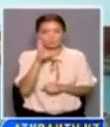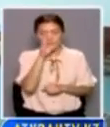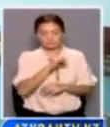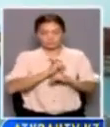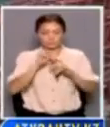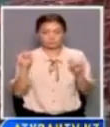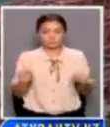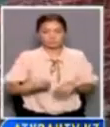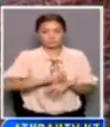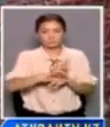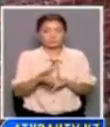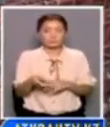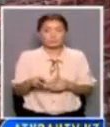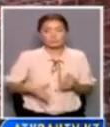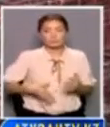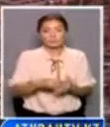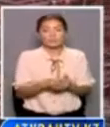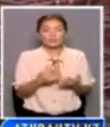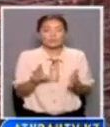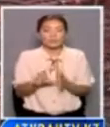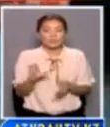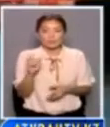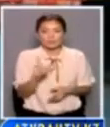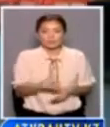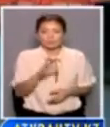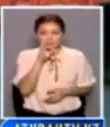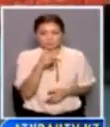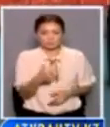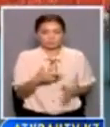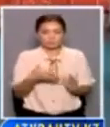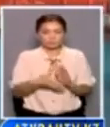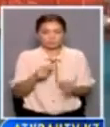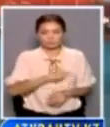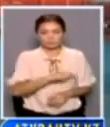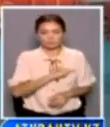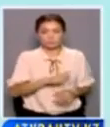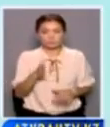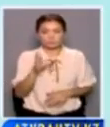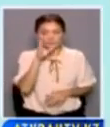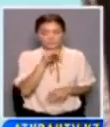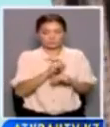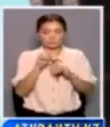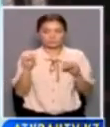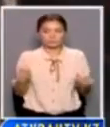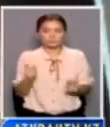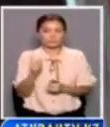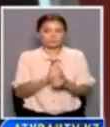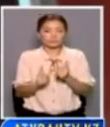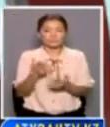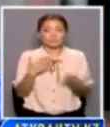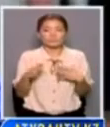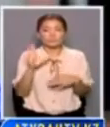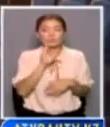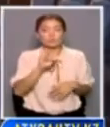позволит обеспечить доступ инвесторов к электронной базе геологической информации и будет способствовать переводу